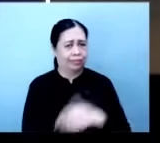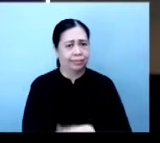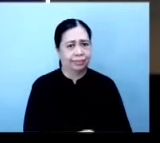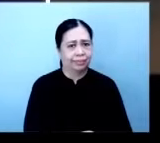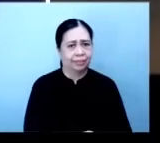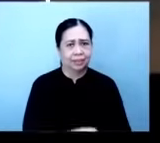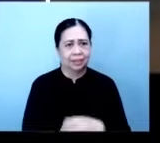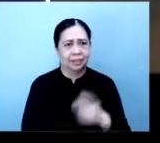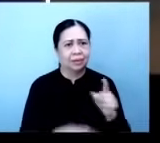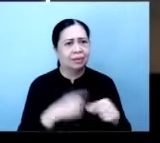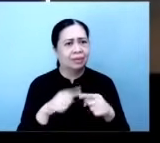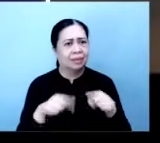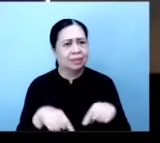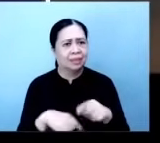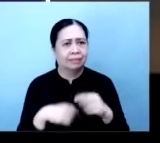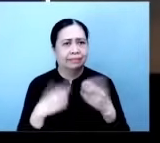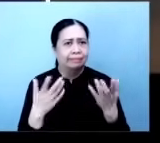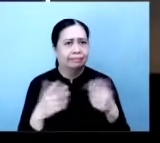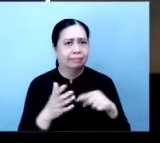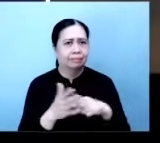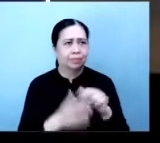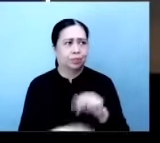dito? Just this morning.